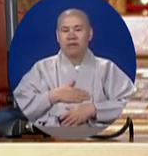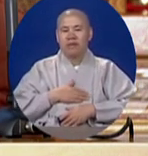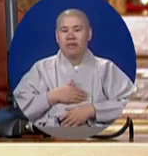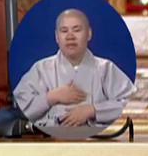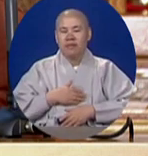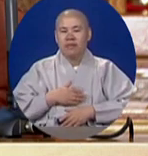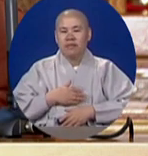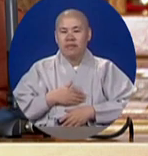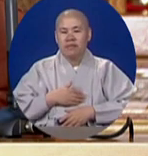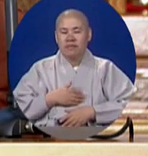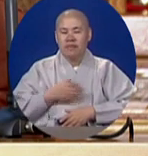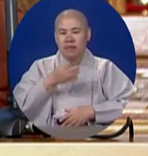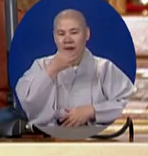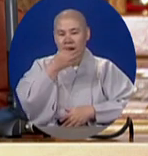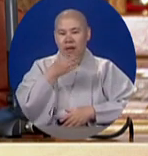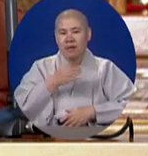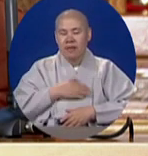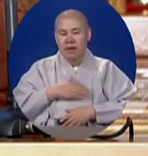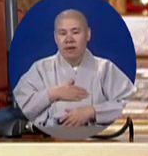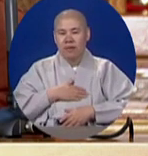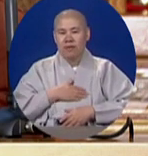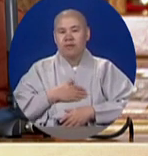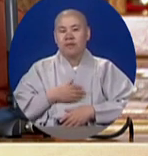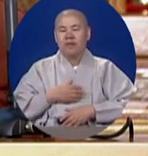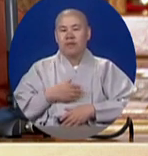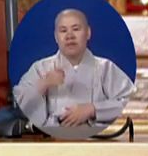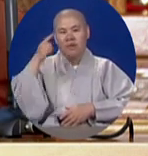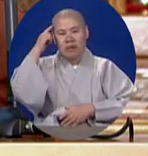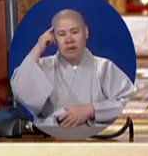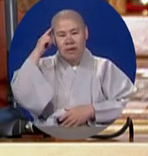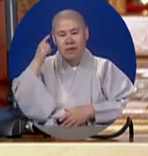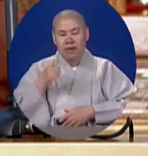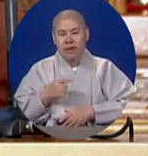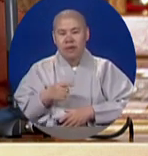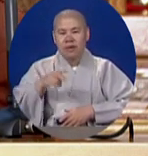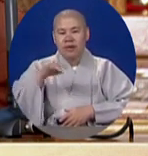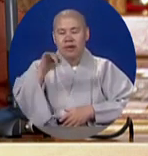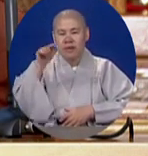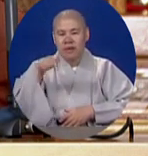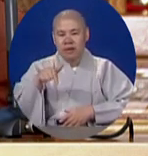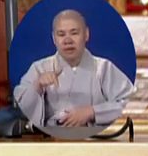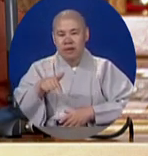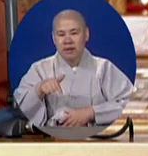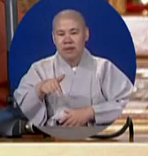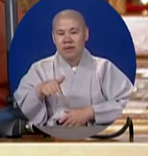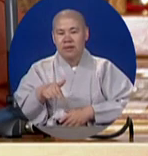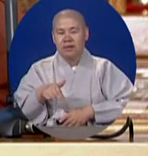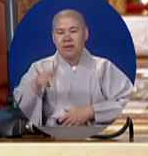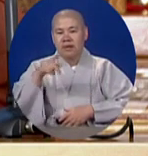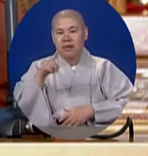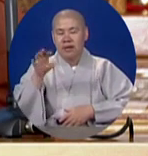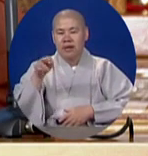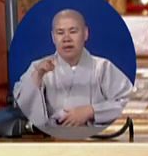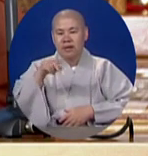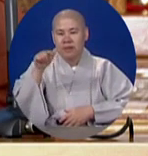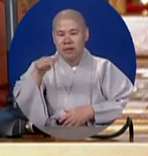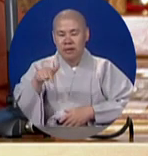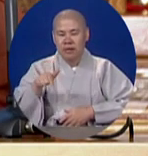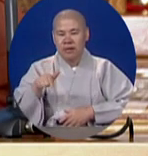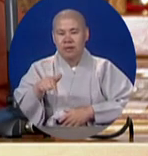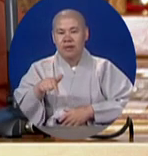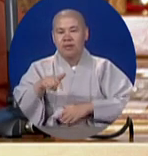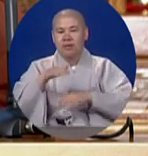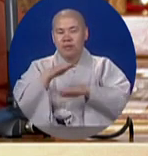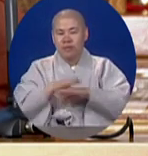집장, 또 나라고 집착하는 그런 식이 그게 장식이란데 저장할